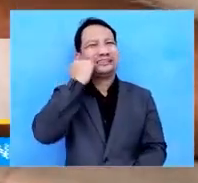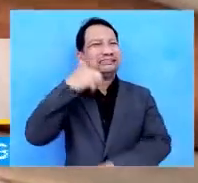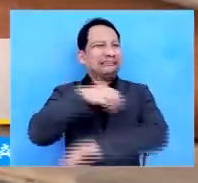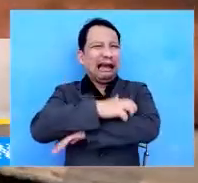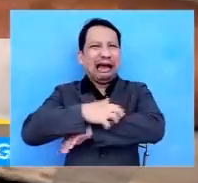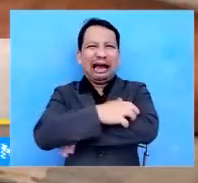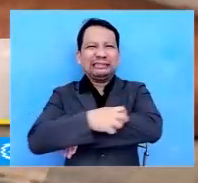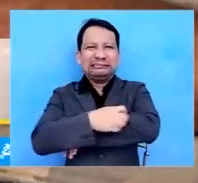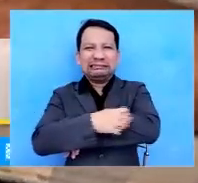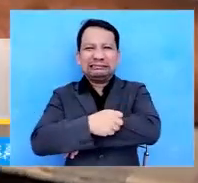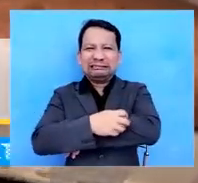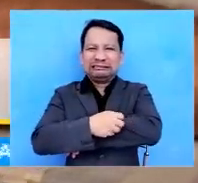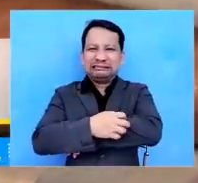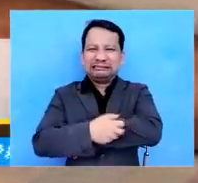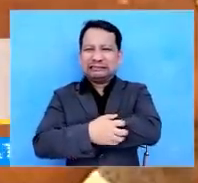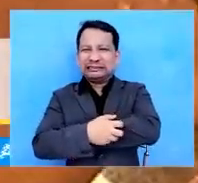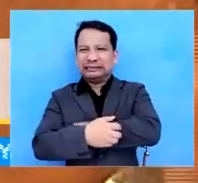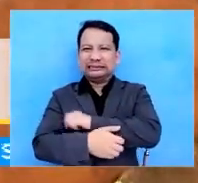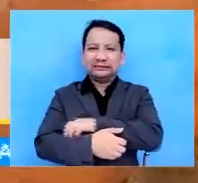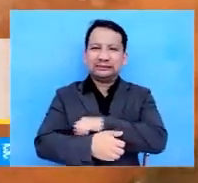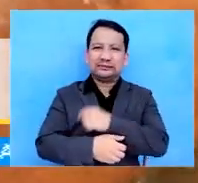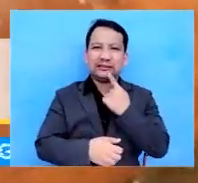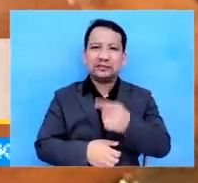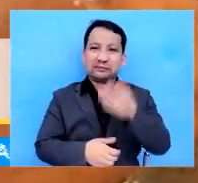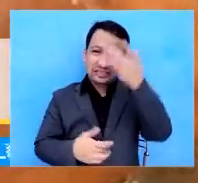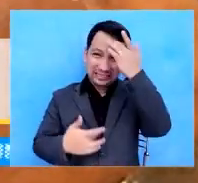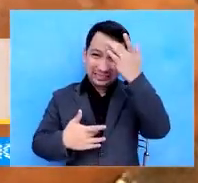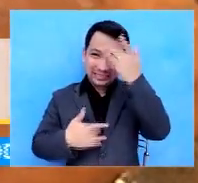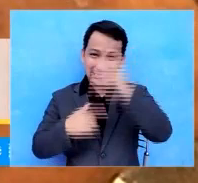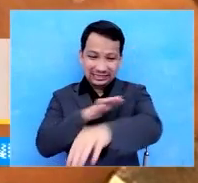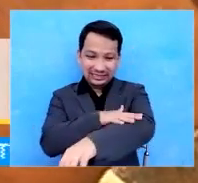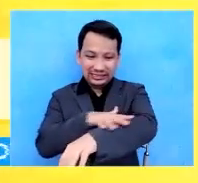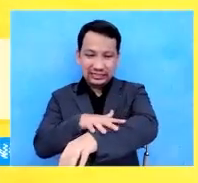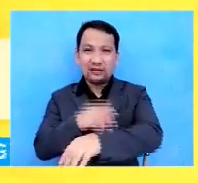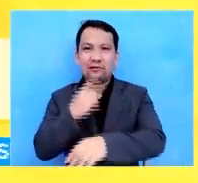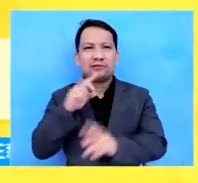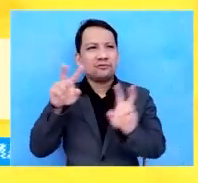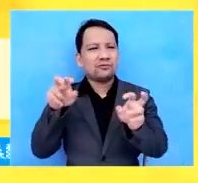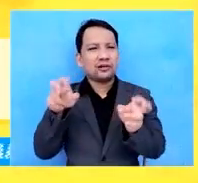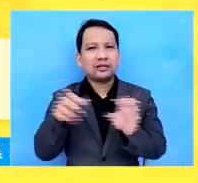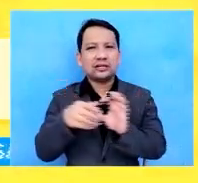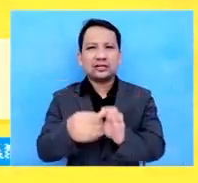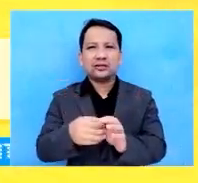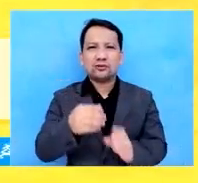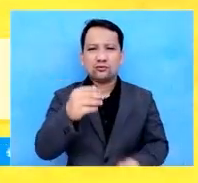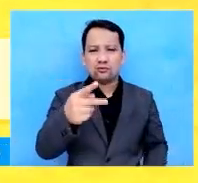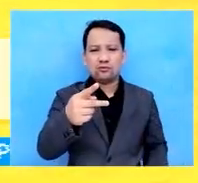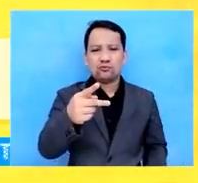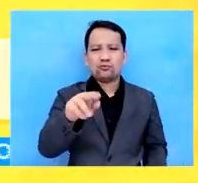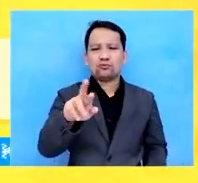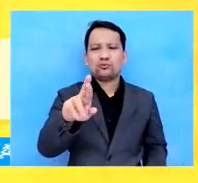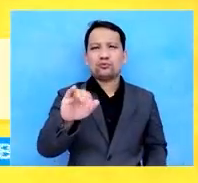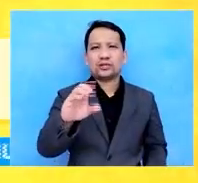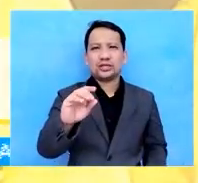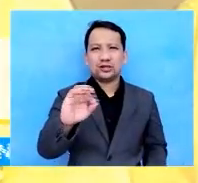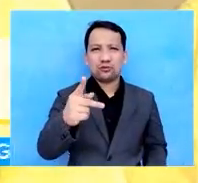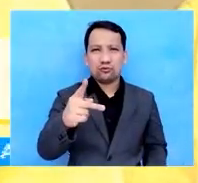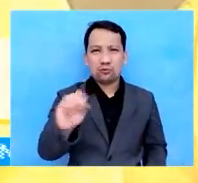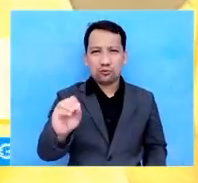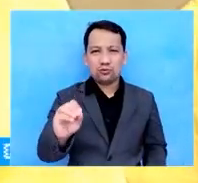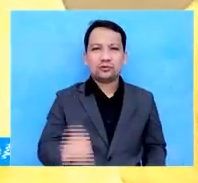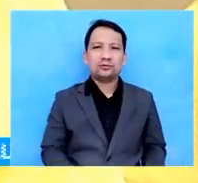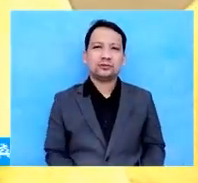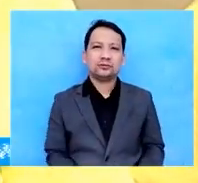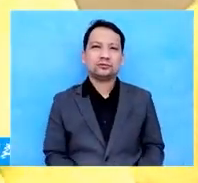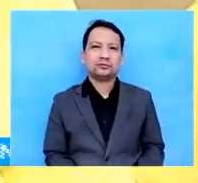na pangangati na sanhi ng scabies, isang uri ng sakit sa balat na mas kilala sa tawag na kurikong o galis-aso. Grabe,